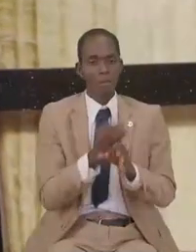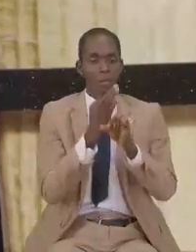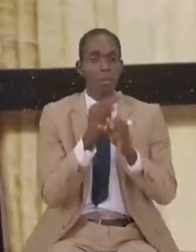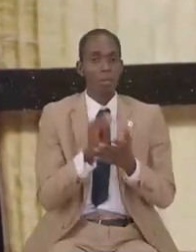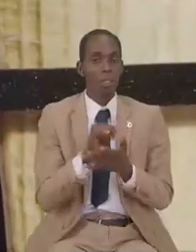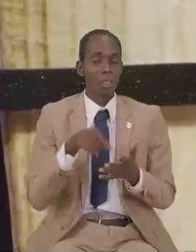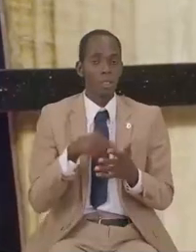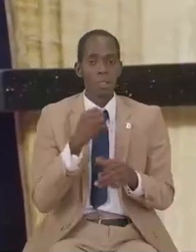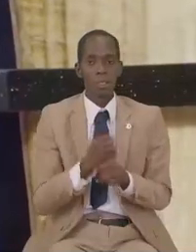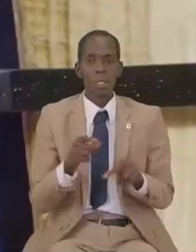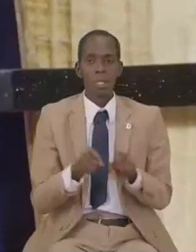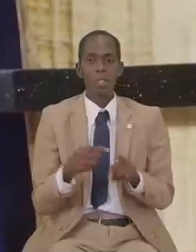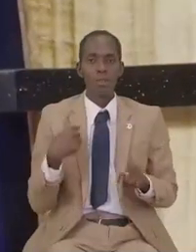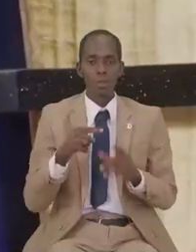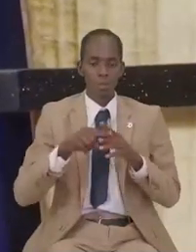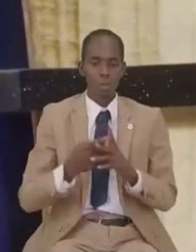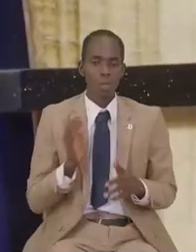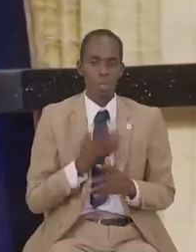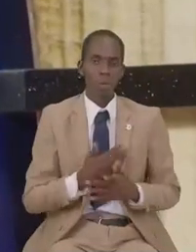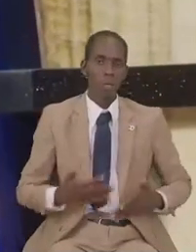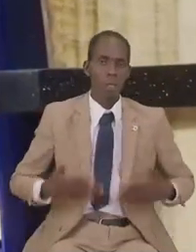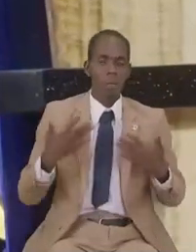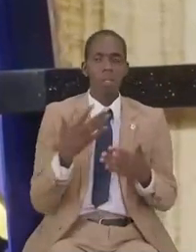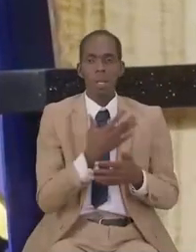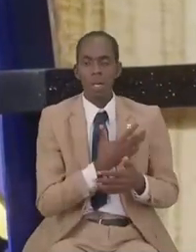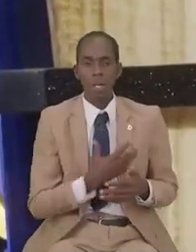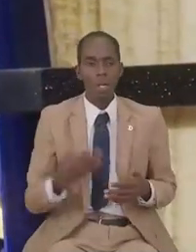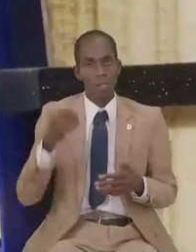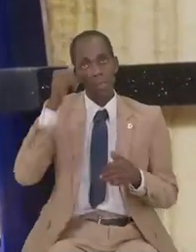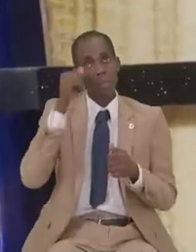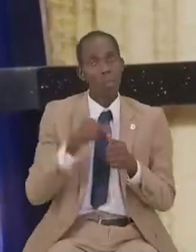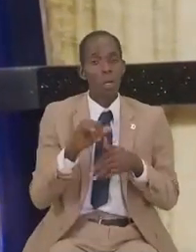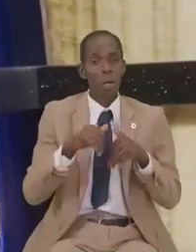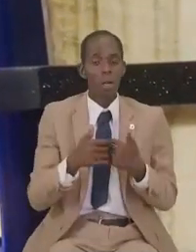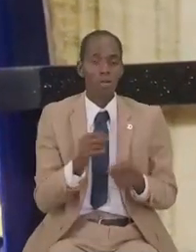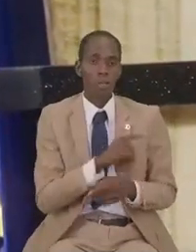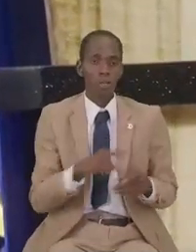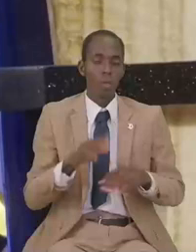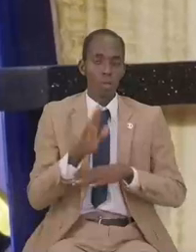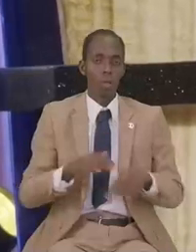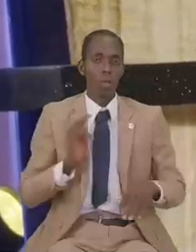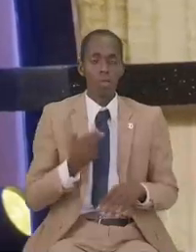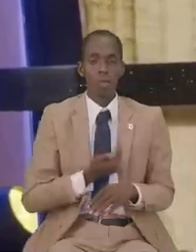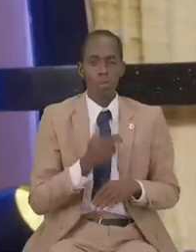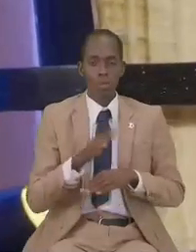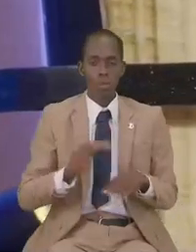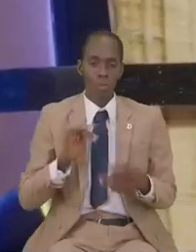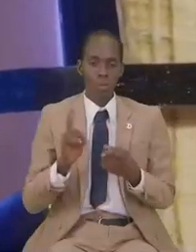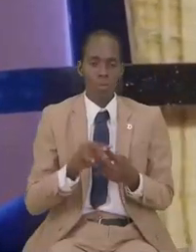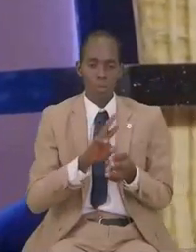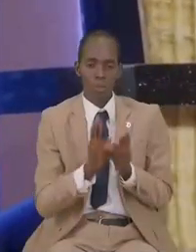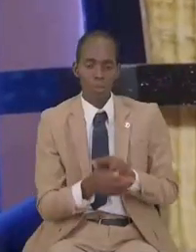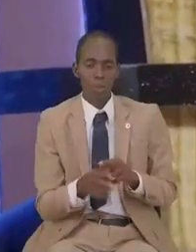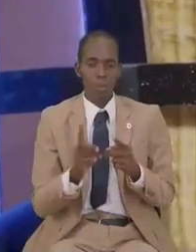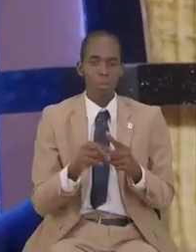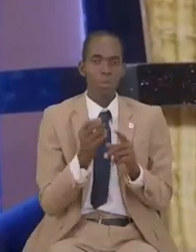nous commençons l'année, nous voyons comment le Seigneur nous a appelés. Il nous a appelés à la repentance, au salut. Il nous a